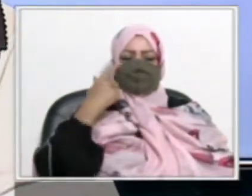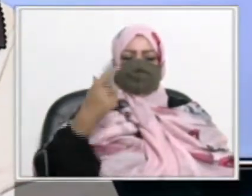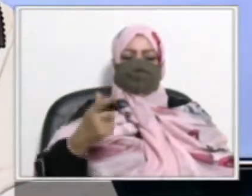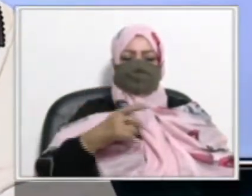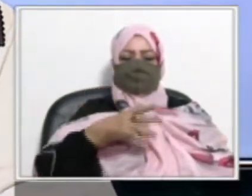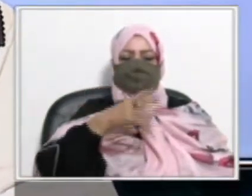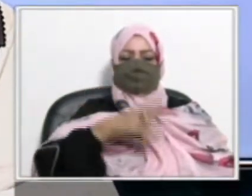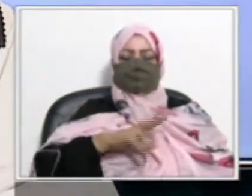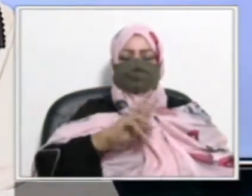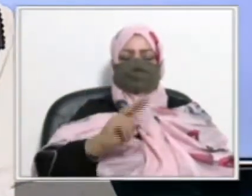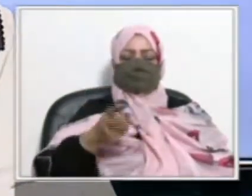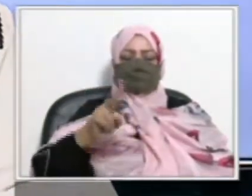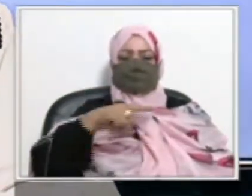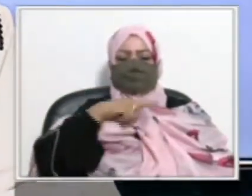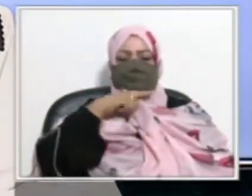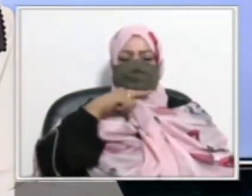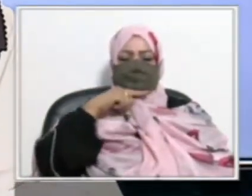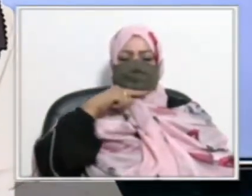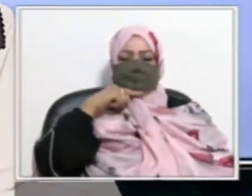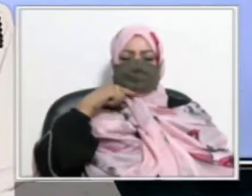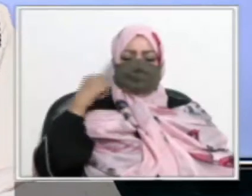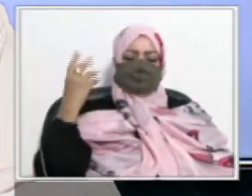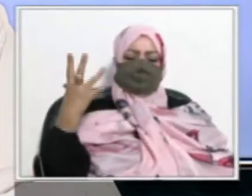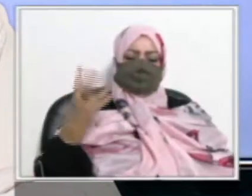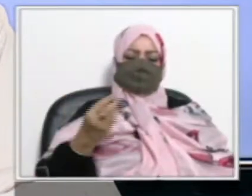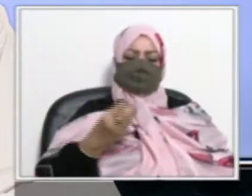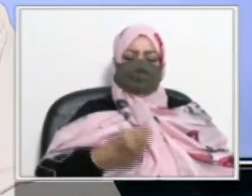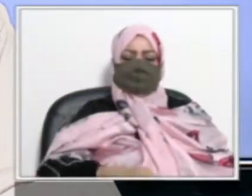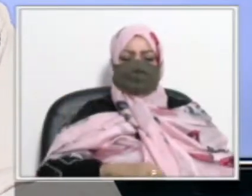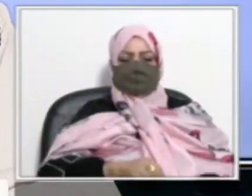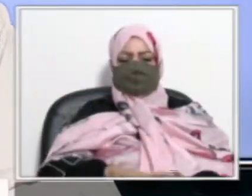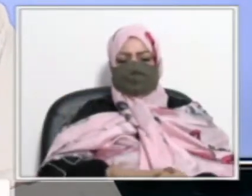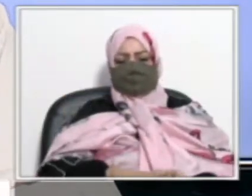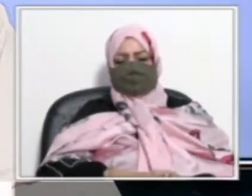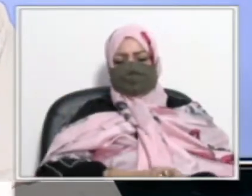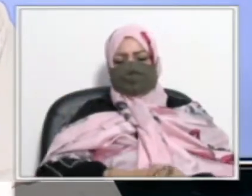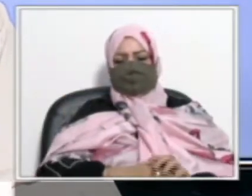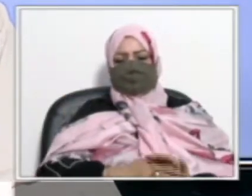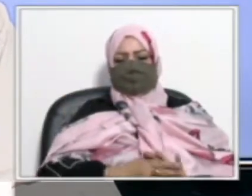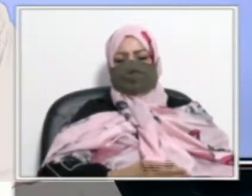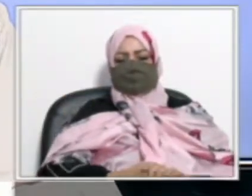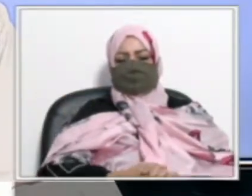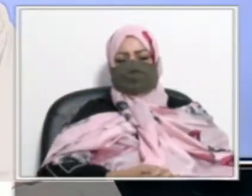النفل، هل يصلحه السجود أم لا؟